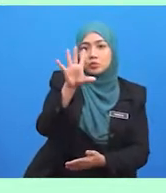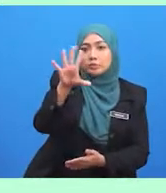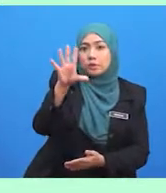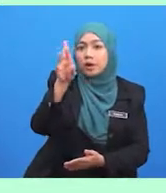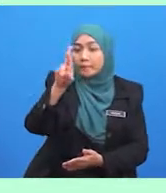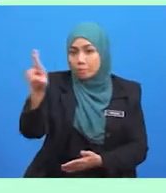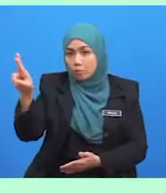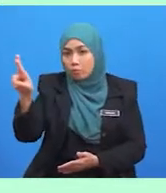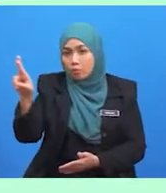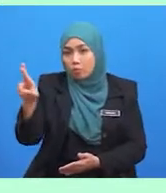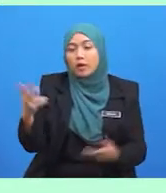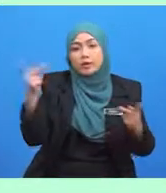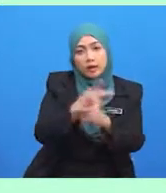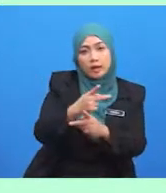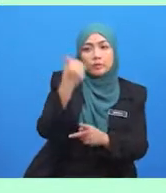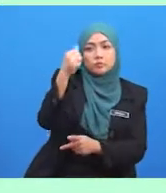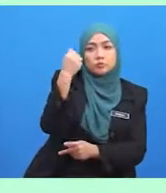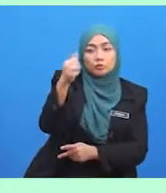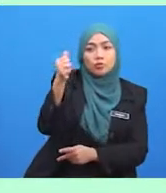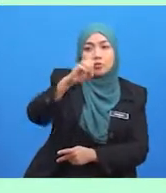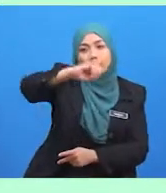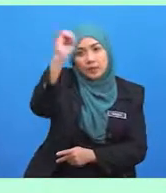RM150,000 didarab dengan 10%.